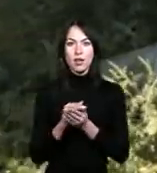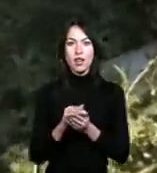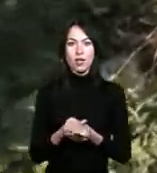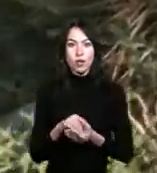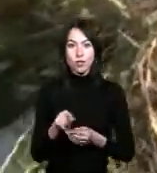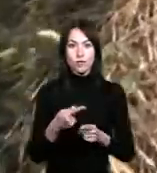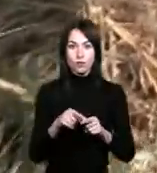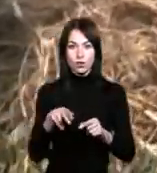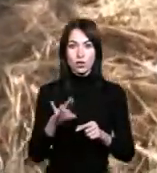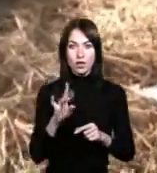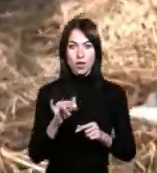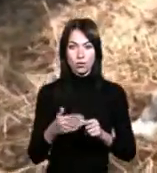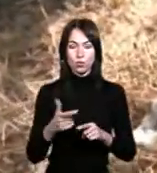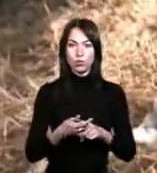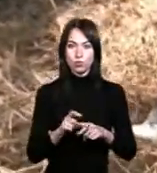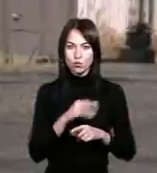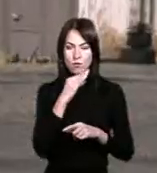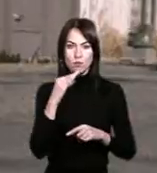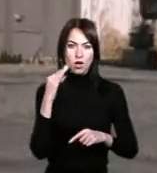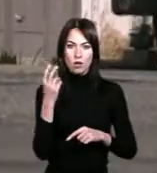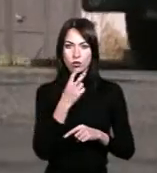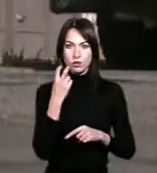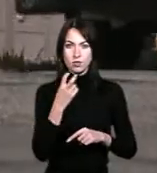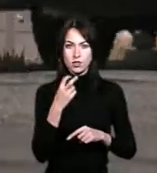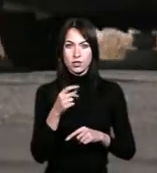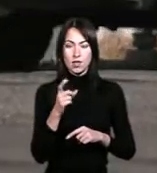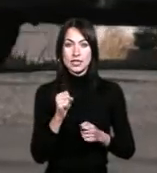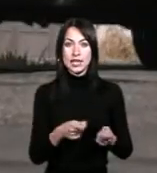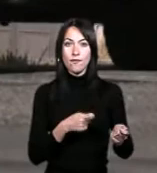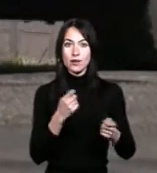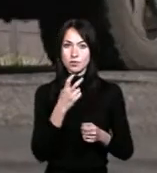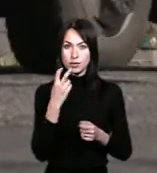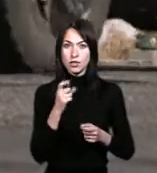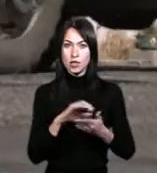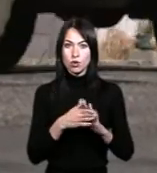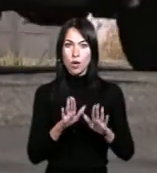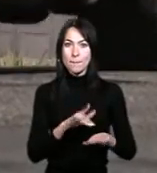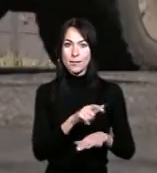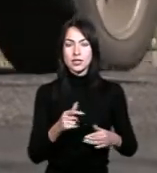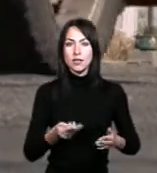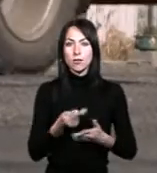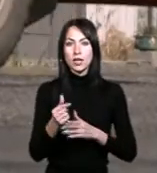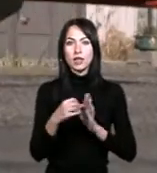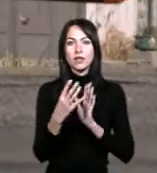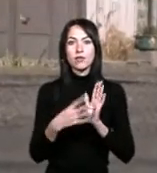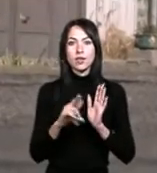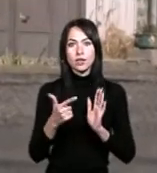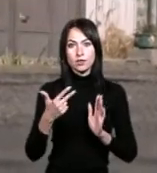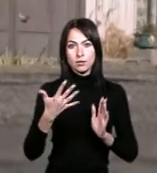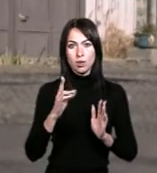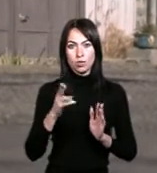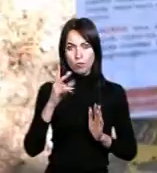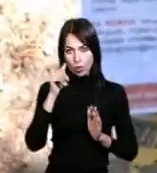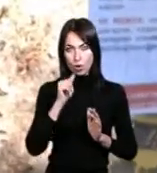ярку завжди дуже багато сміття. За вивезення сміття за договором місцеві платять 19 гривень 35 копійок на